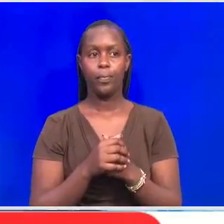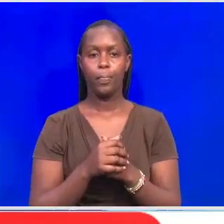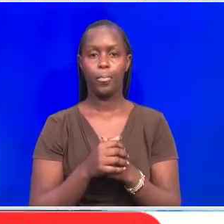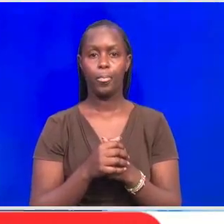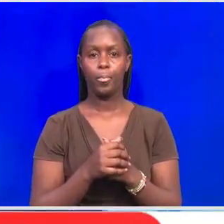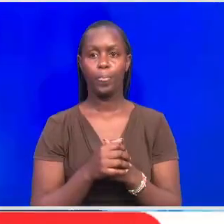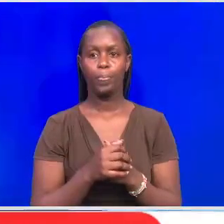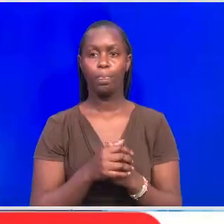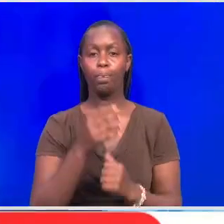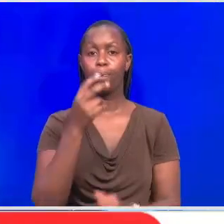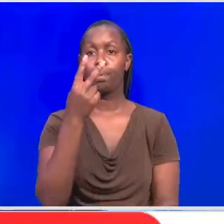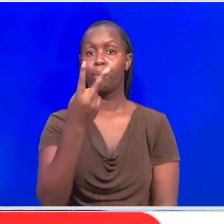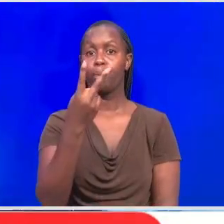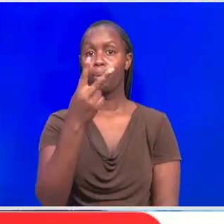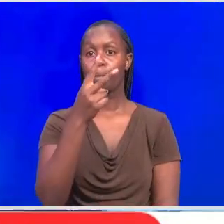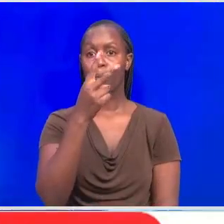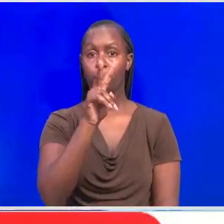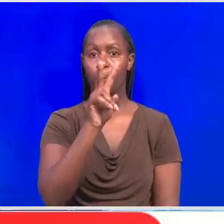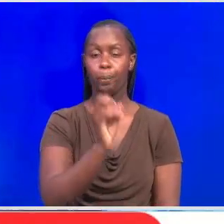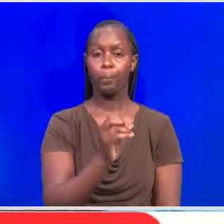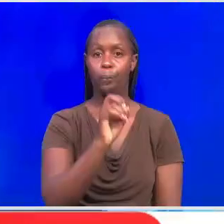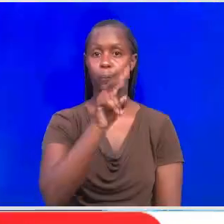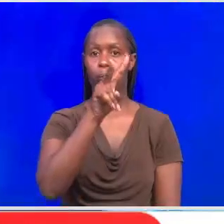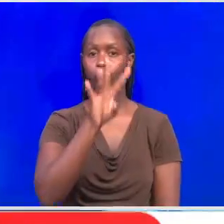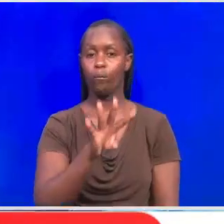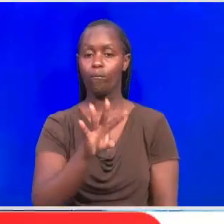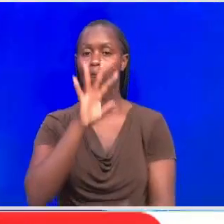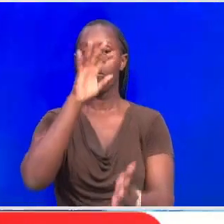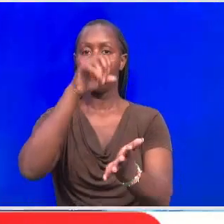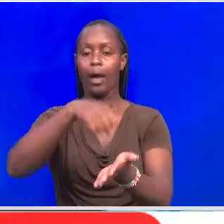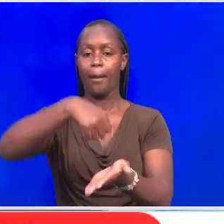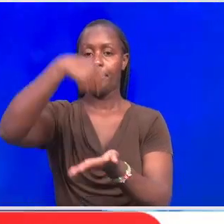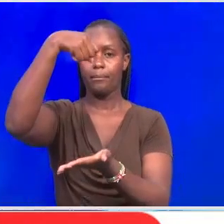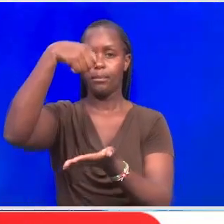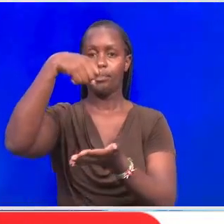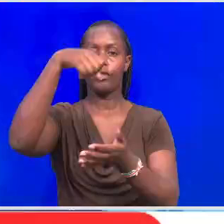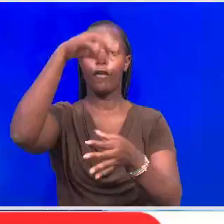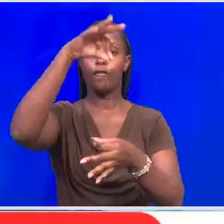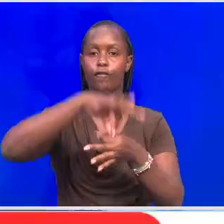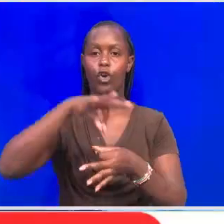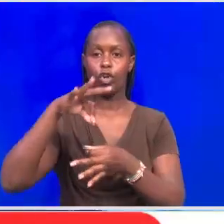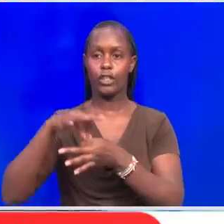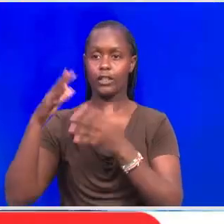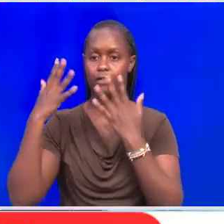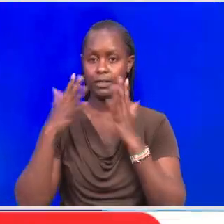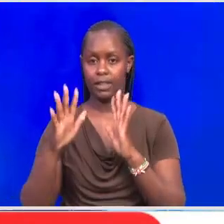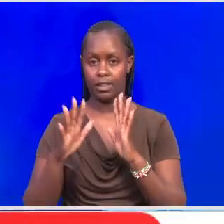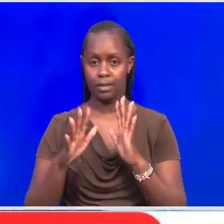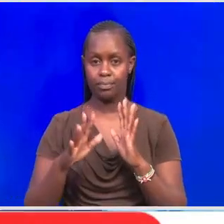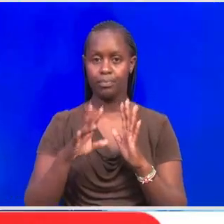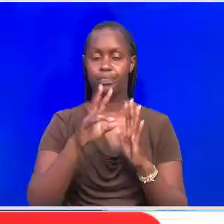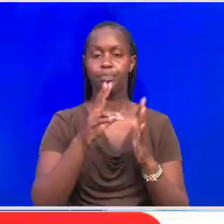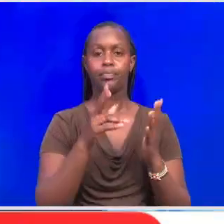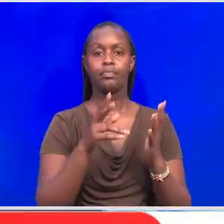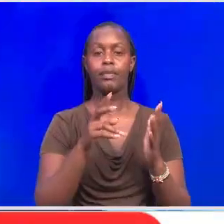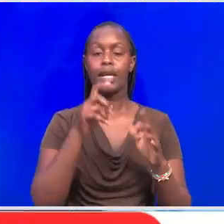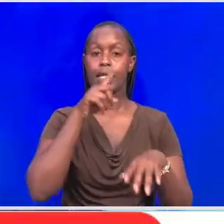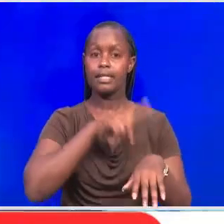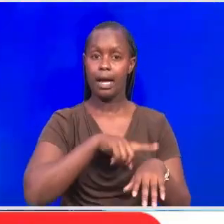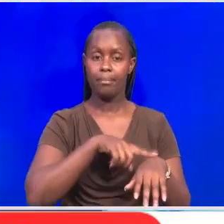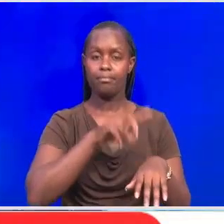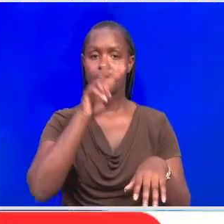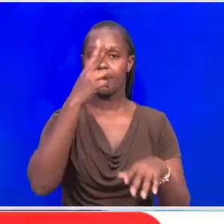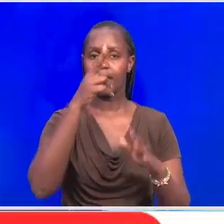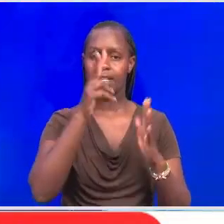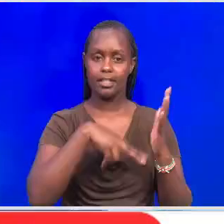204 wameupigia kura mswada wa fedha wa mwaka 2024 katika usomaji wake wa pili dhidi